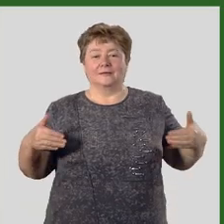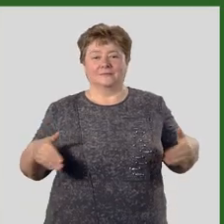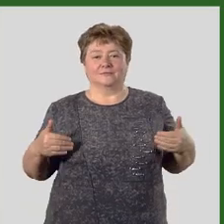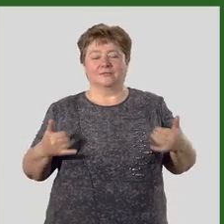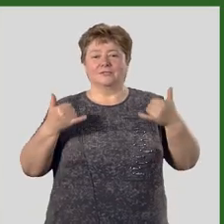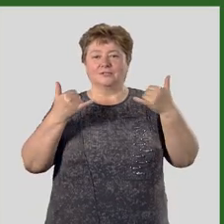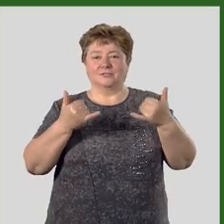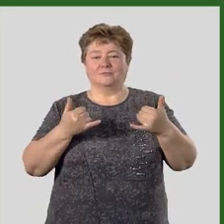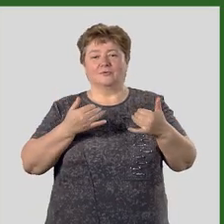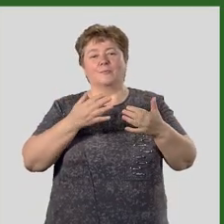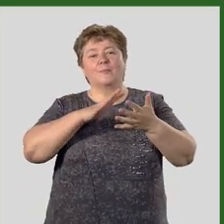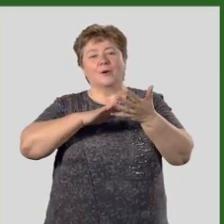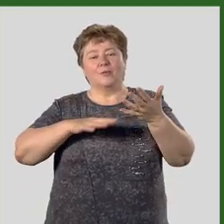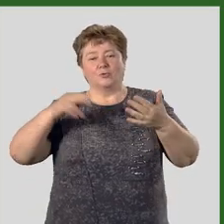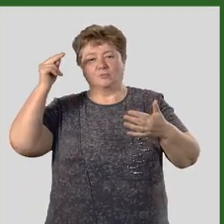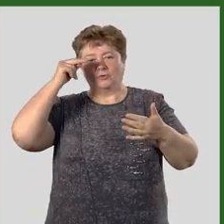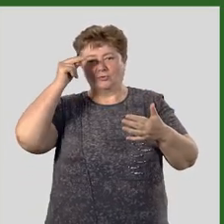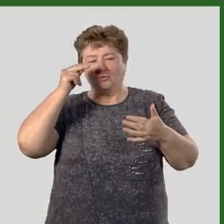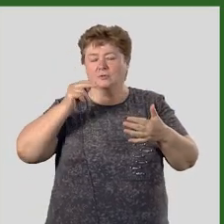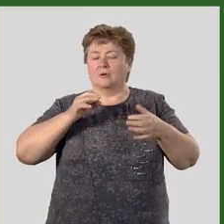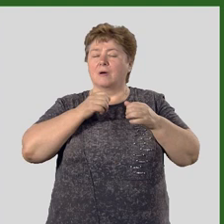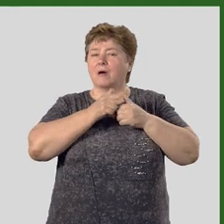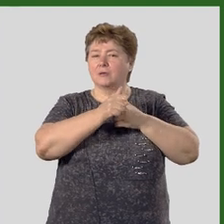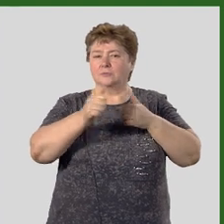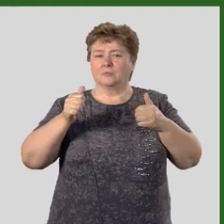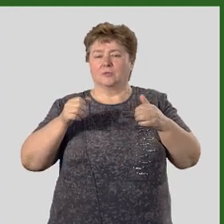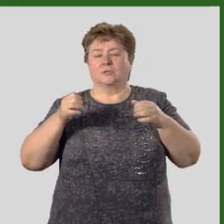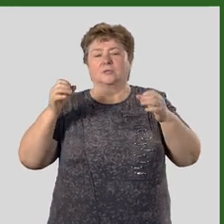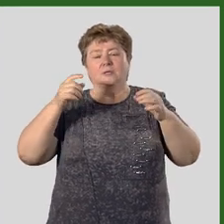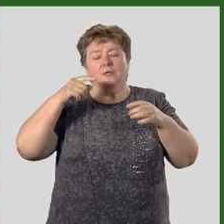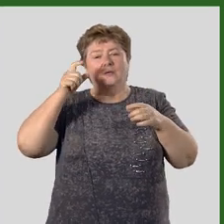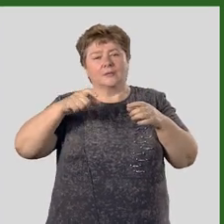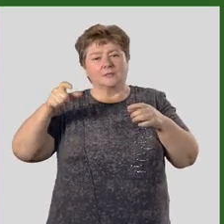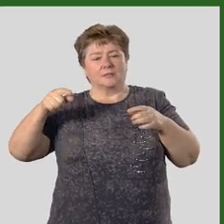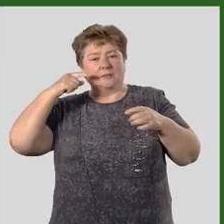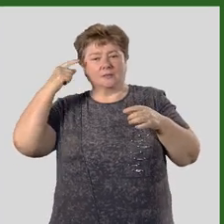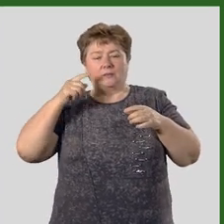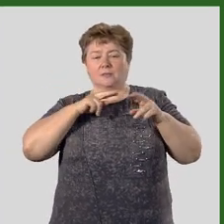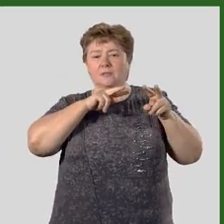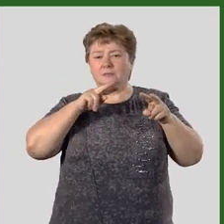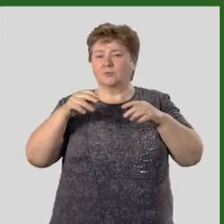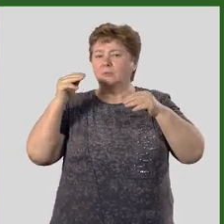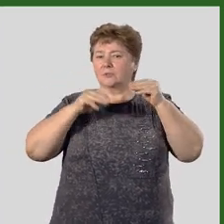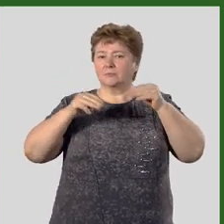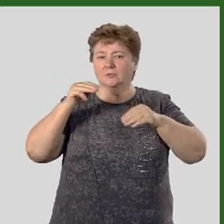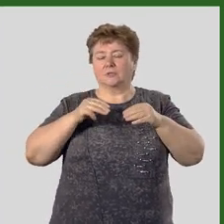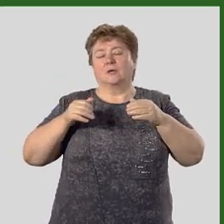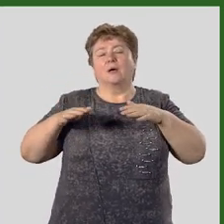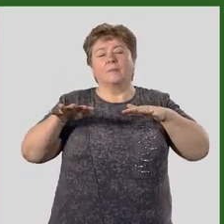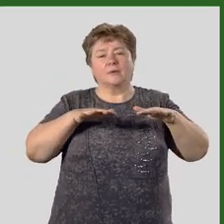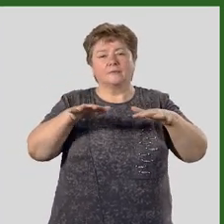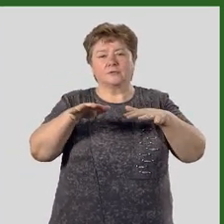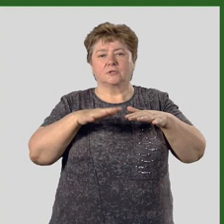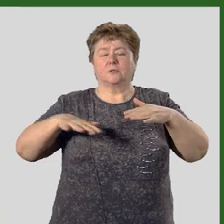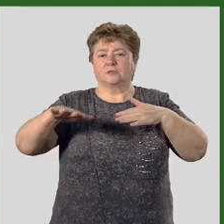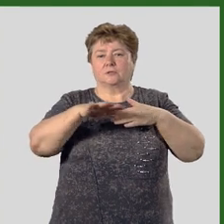Здравствуйте! Сегодня мы продолжим изучение особенностей населения Кыргызстана. Рассмотрим его размещение, передвижение